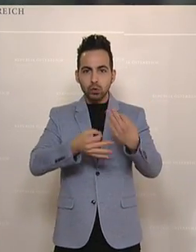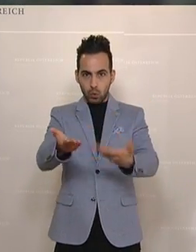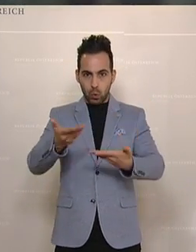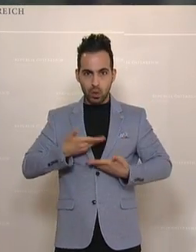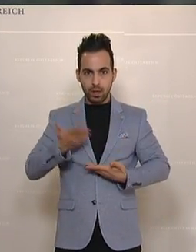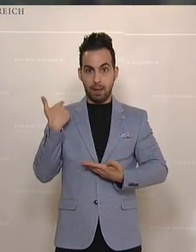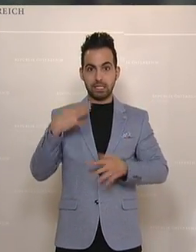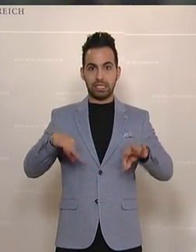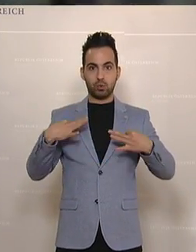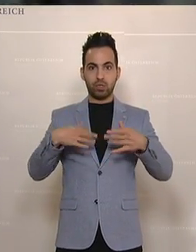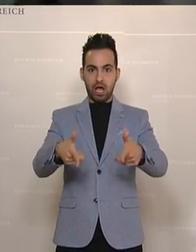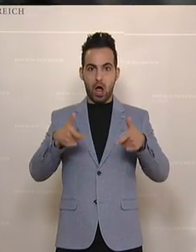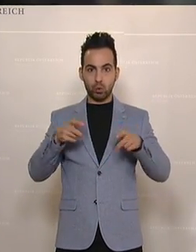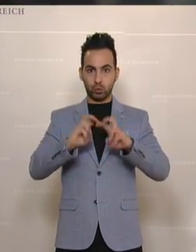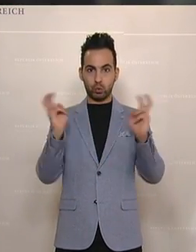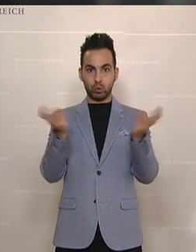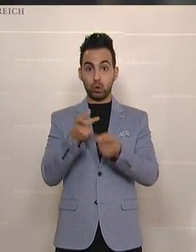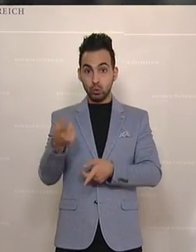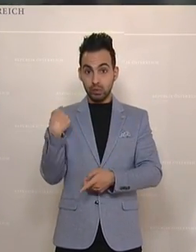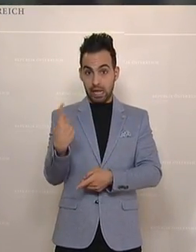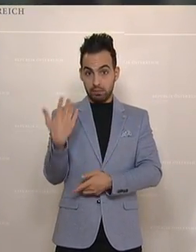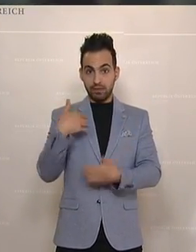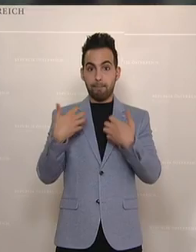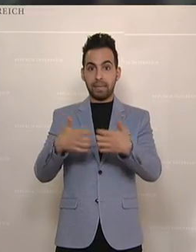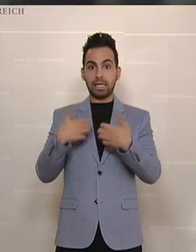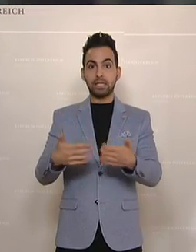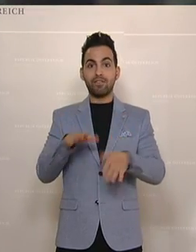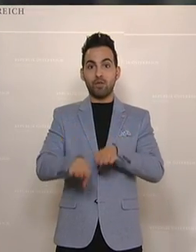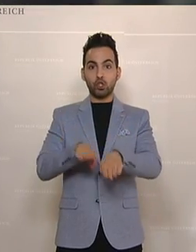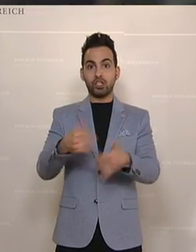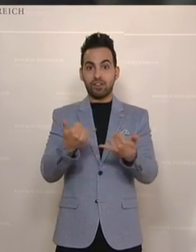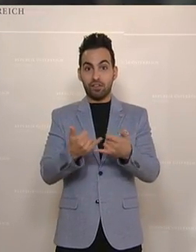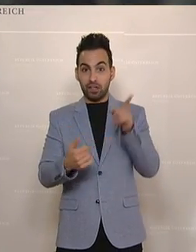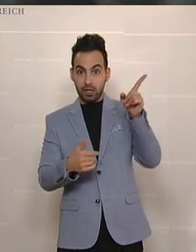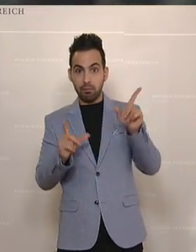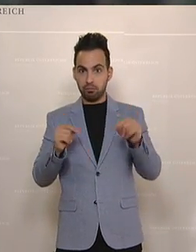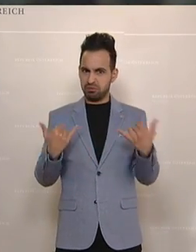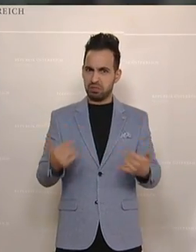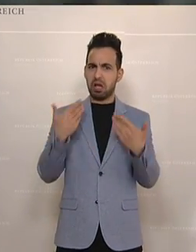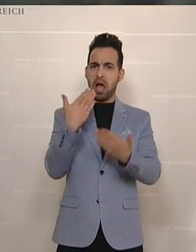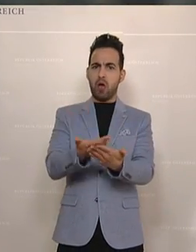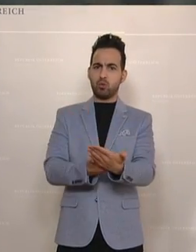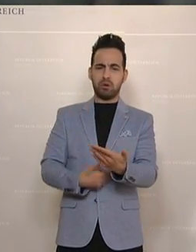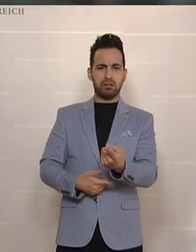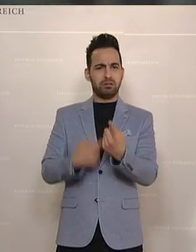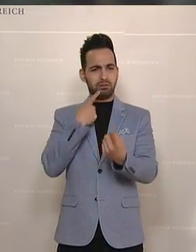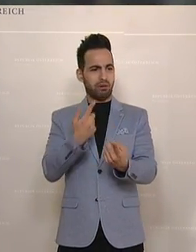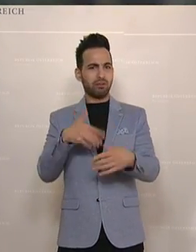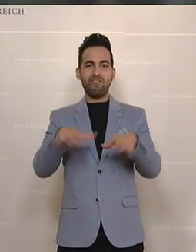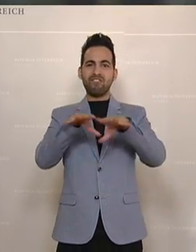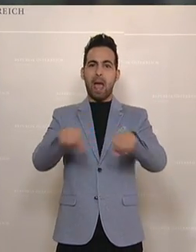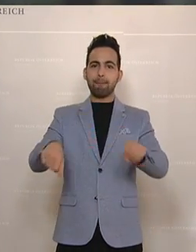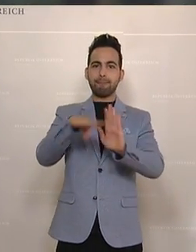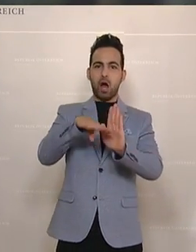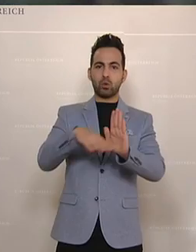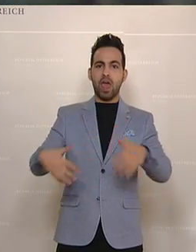erinnern im Rahmen des Gesundheitsausschusses, wo Sie über die Fortschritte berichtet haben. So gesehen ist doch das Argument, dass Sie über die getroffenen